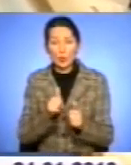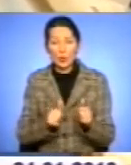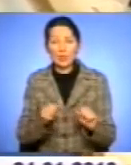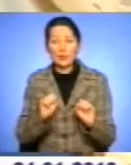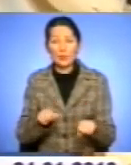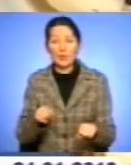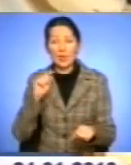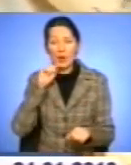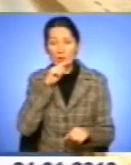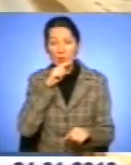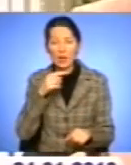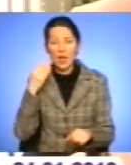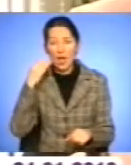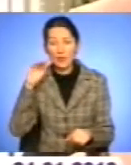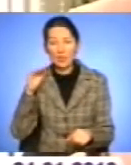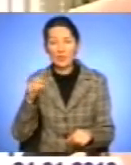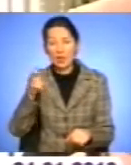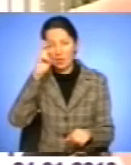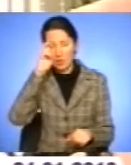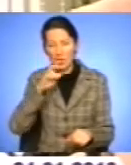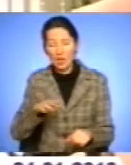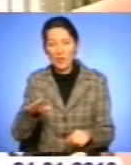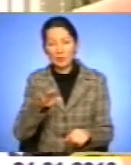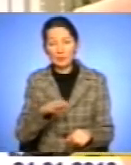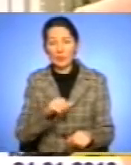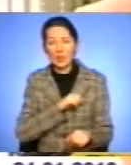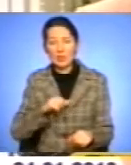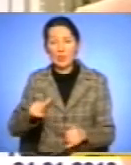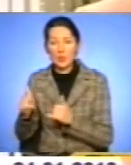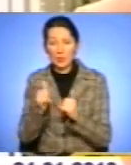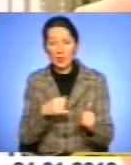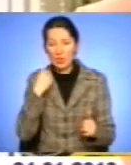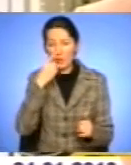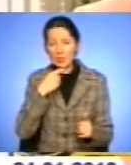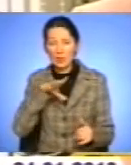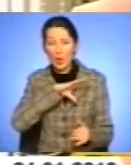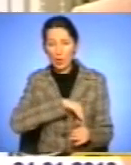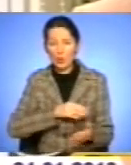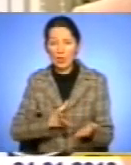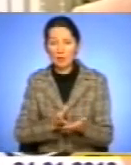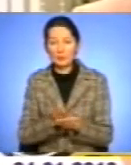виконання Національного плану дій з впровадження програми економічних реформ на